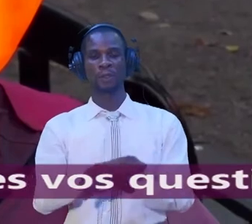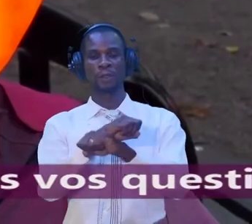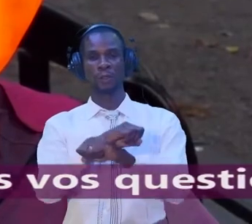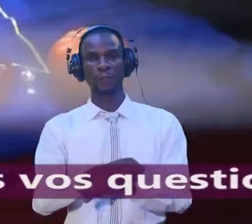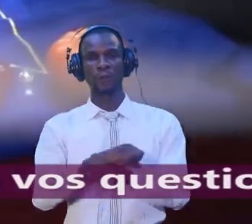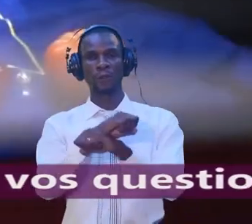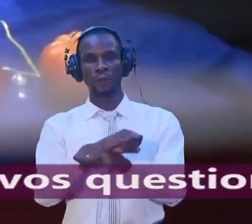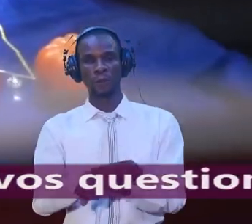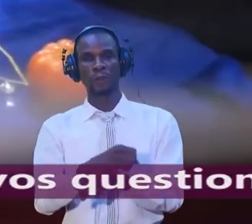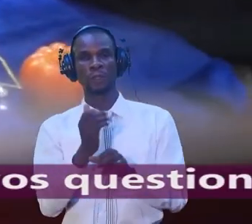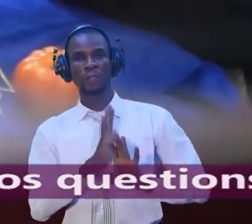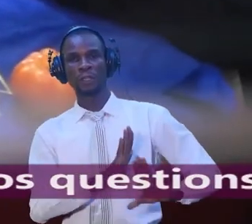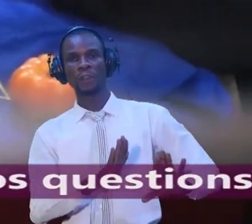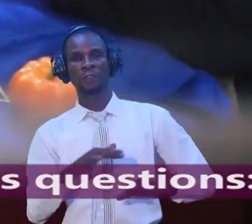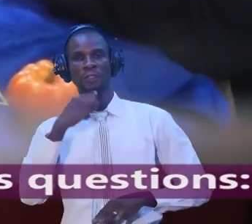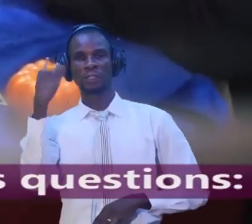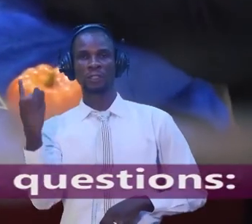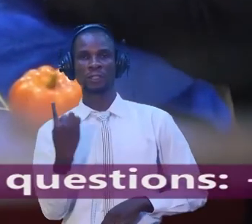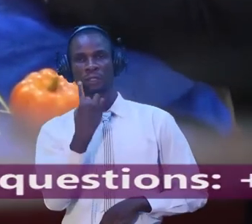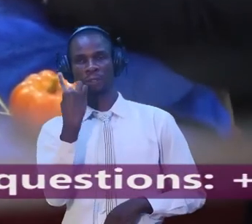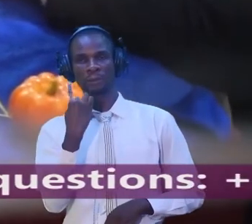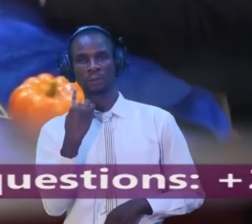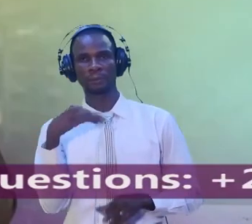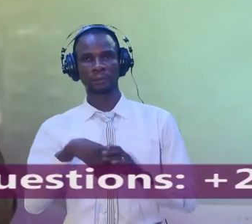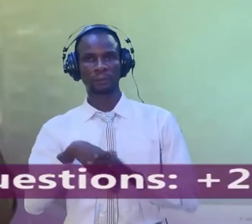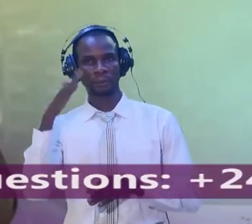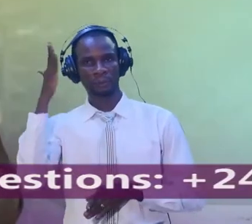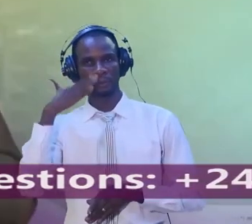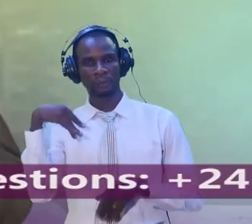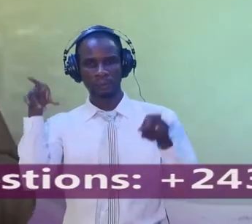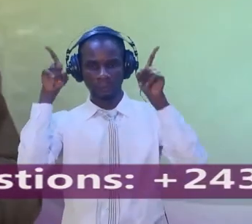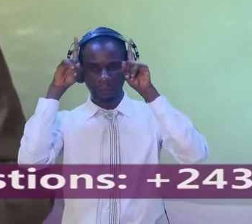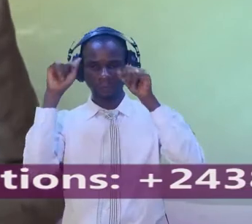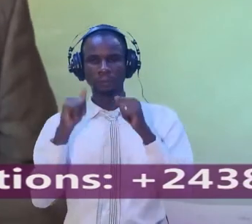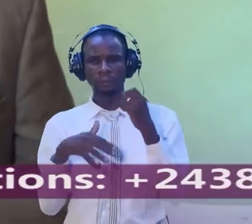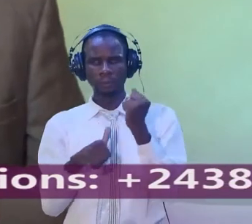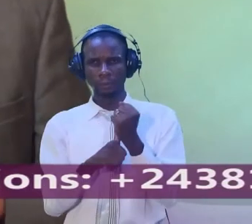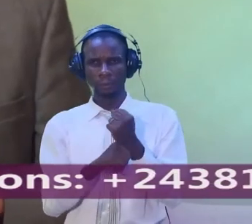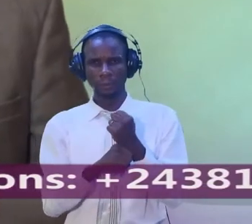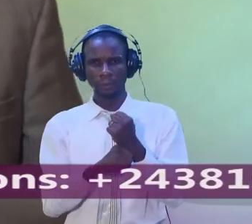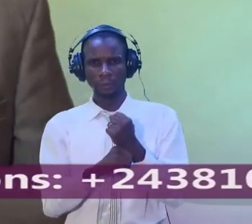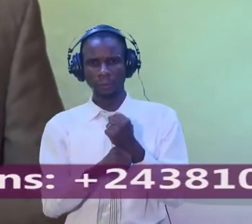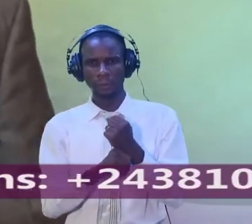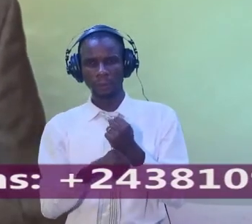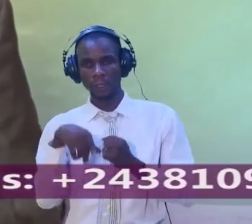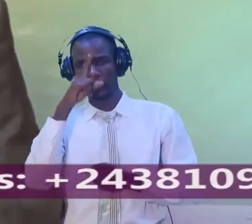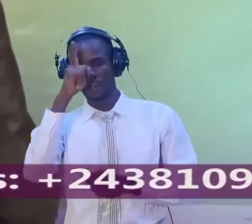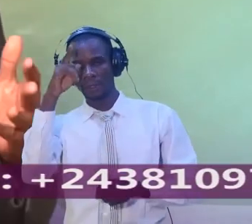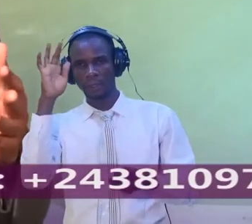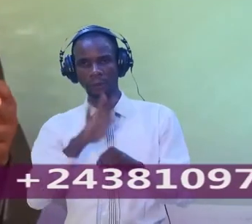inasaidia, inavunja watu waweze kufikiri kwamba ulimwengu wa giza ni kawaida.